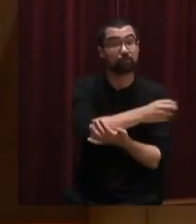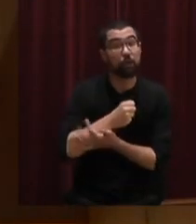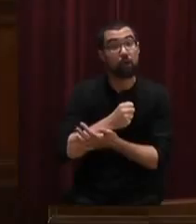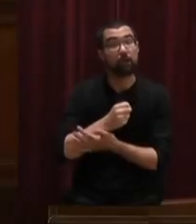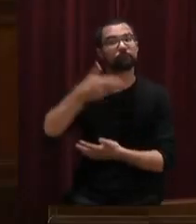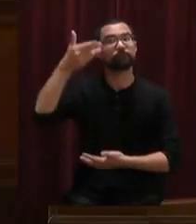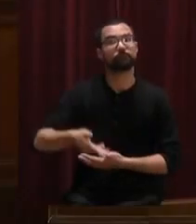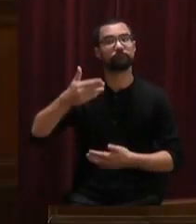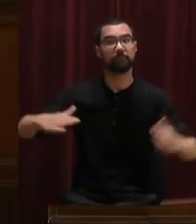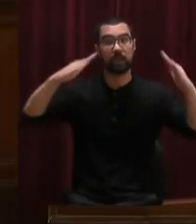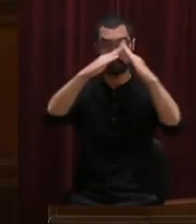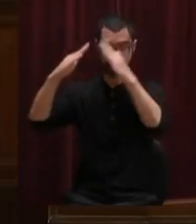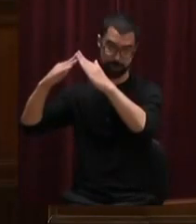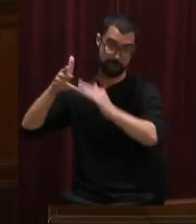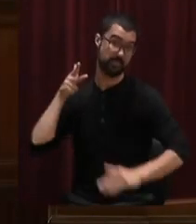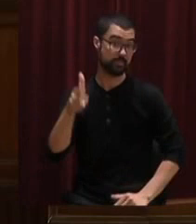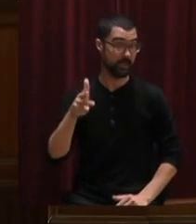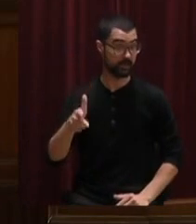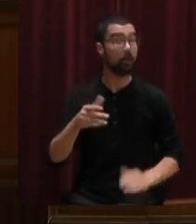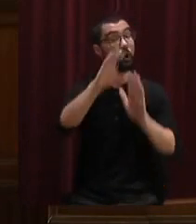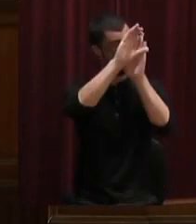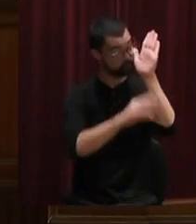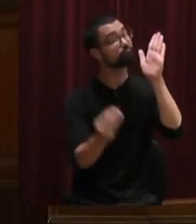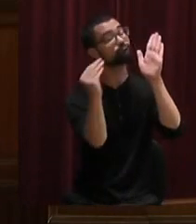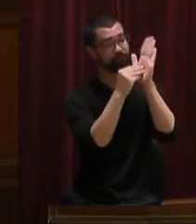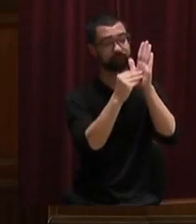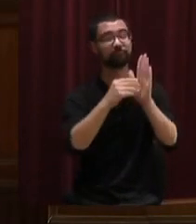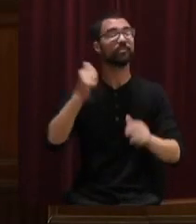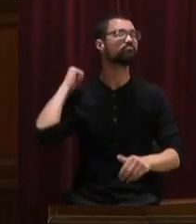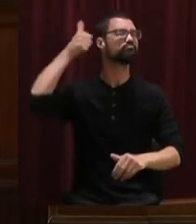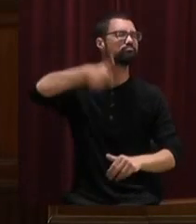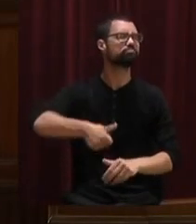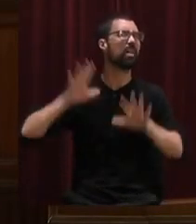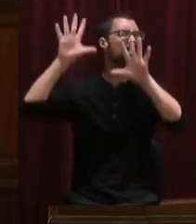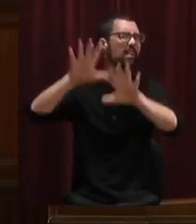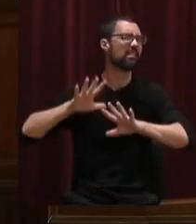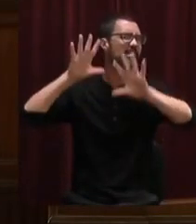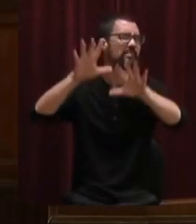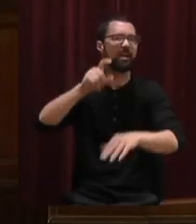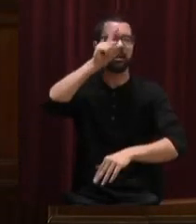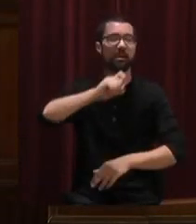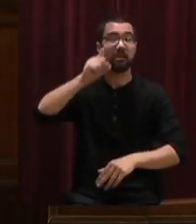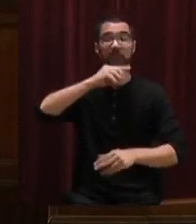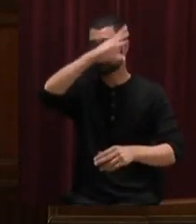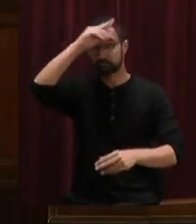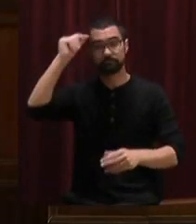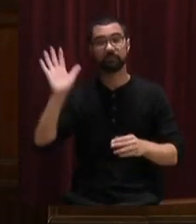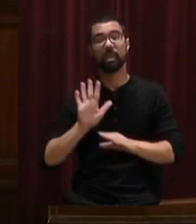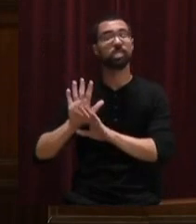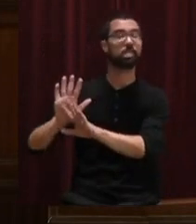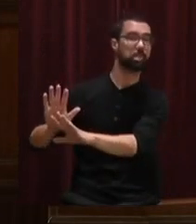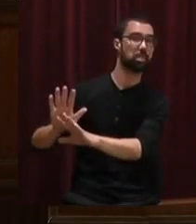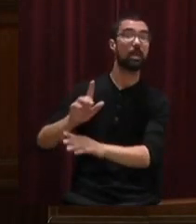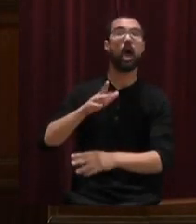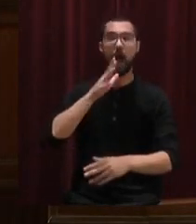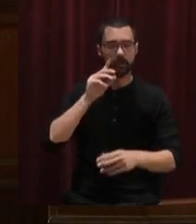l'habitatge, que figura a la nostra Constitució i durant dècades no ha estat efectiu. Ara veiem que la situació s'agreuja